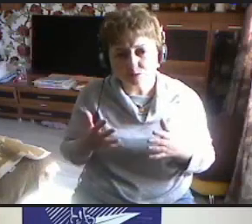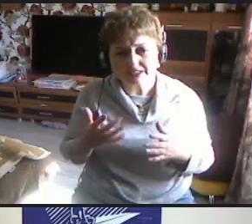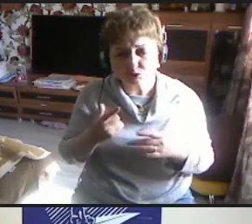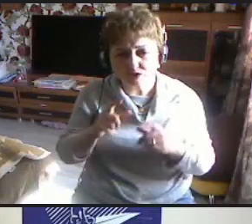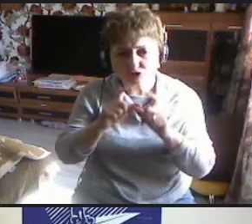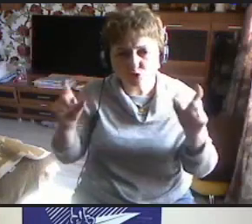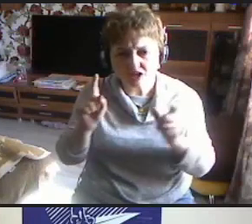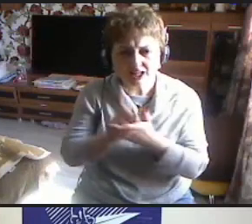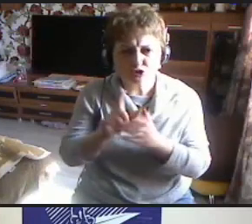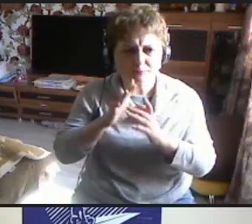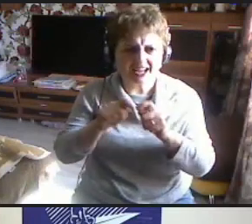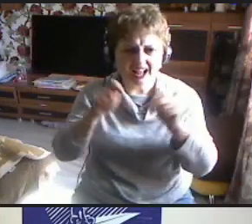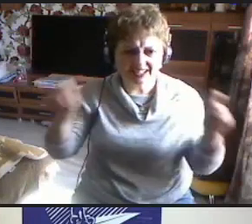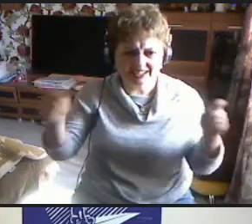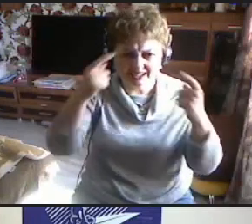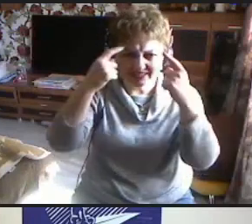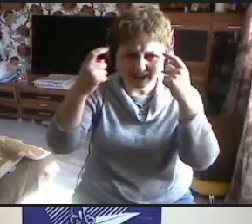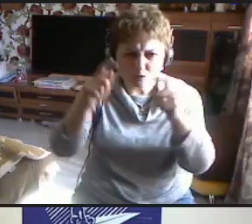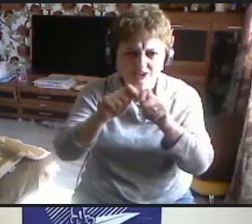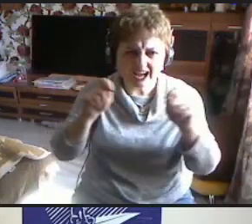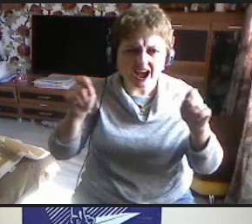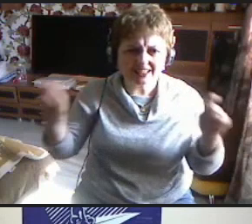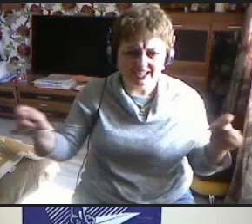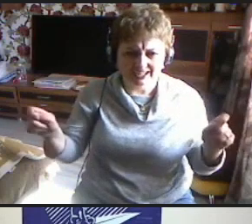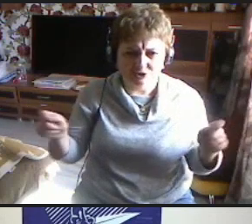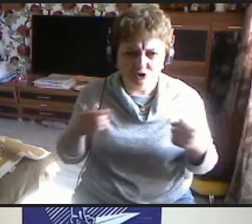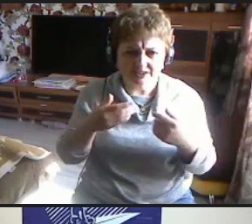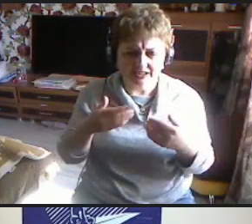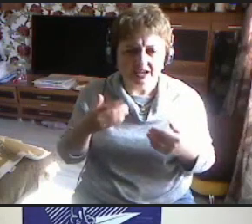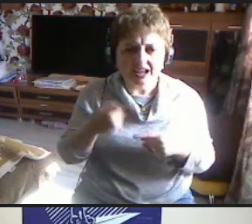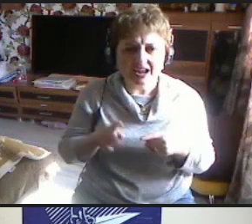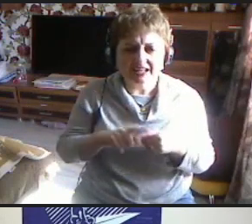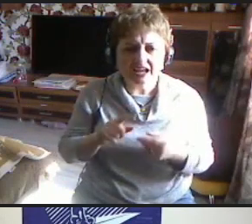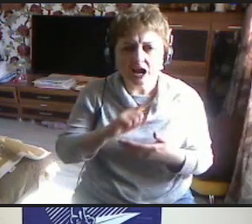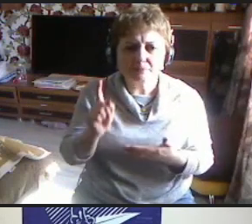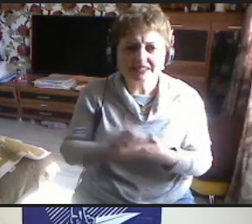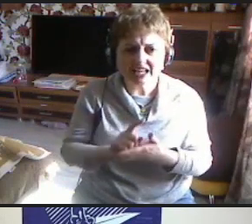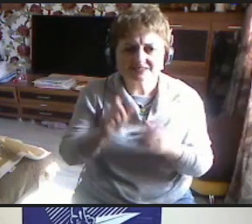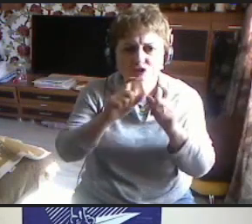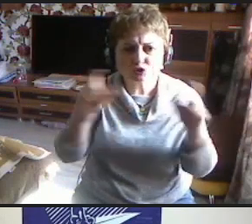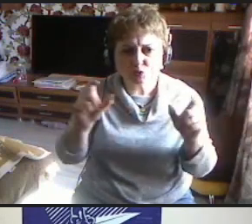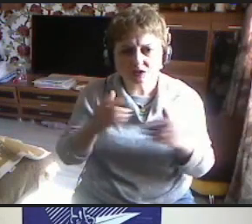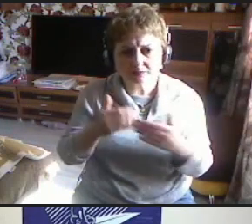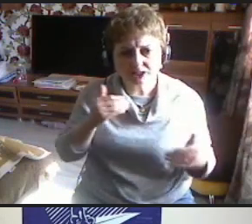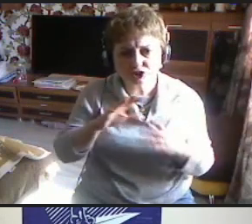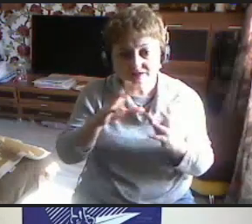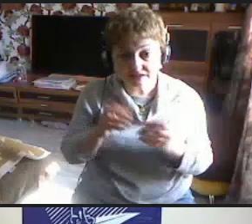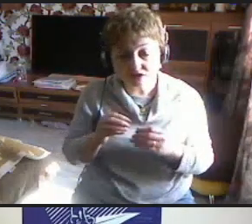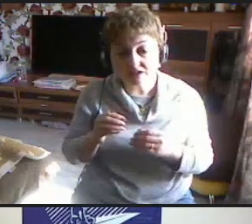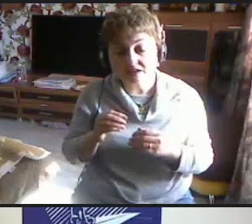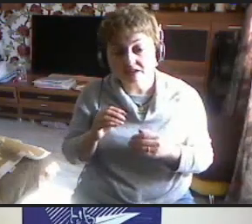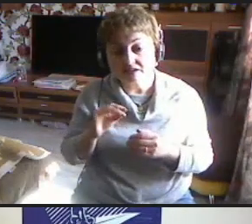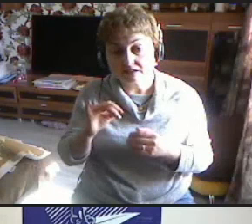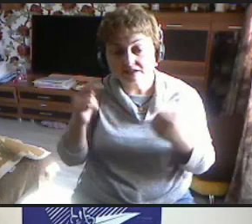есть информационная открытость. То есть это обязательство школы прежде всего. И, соответственно, делая это,